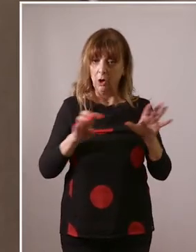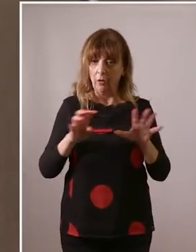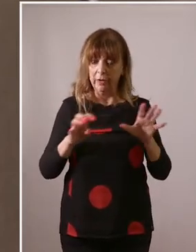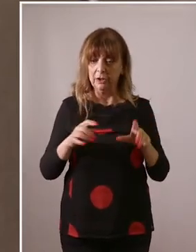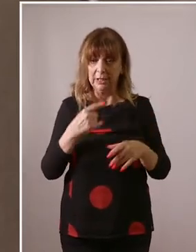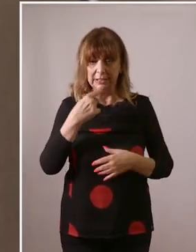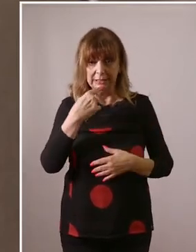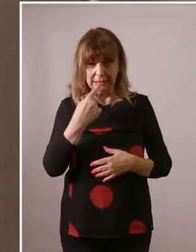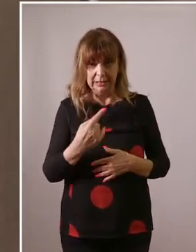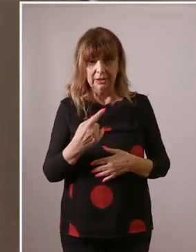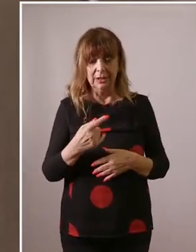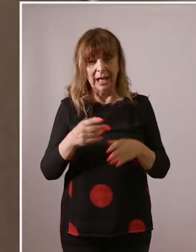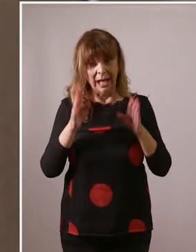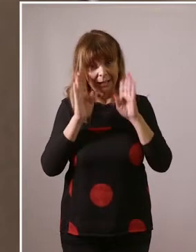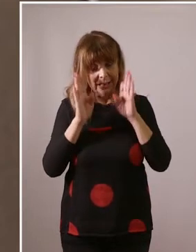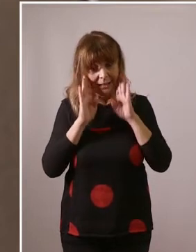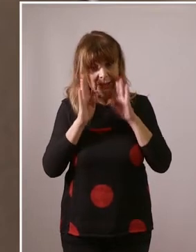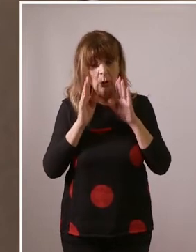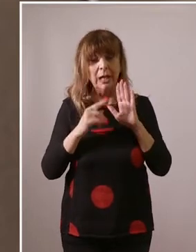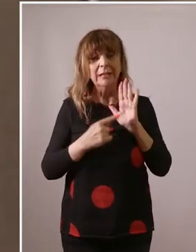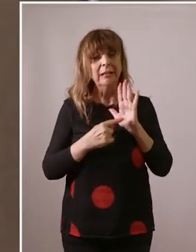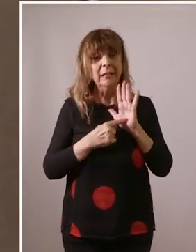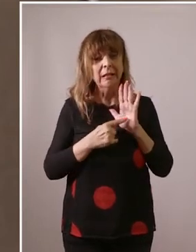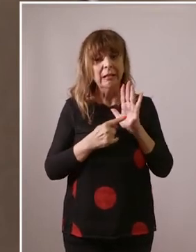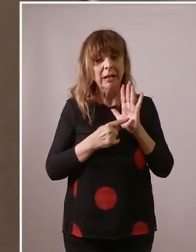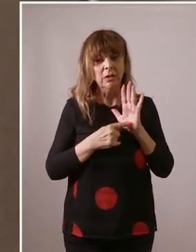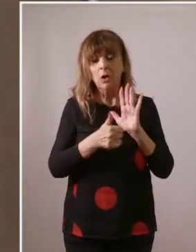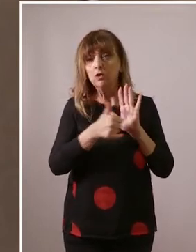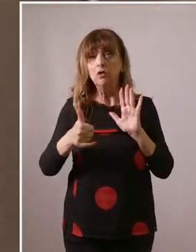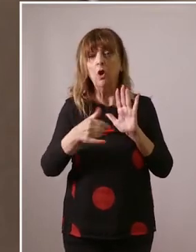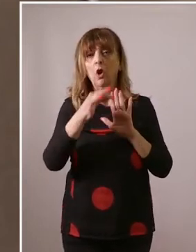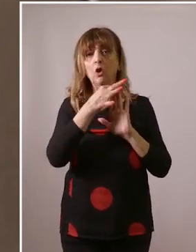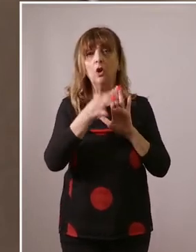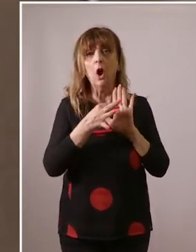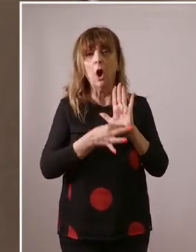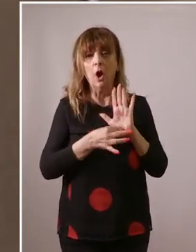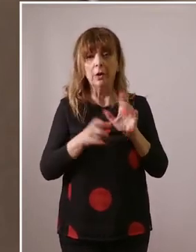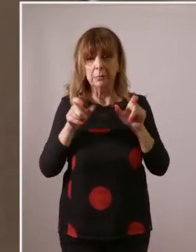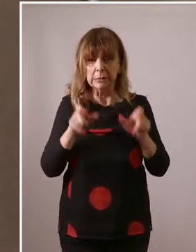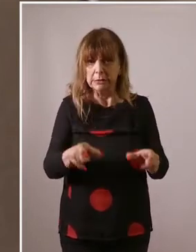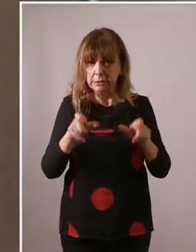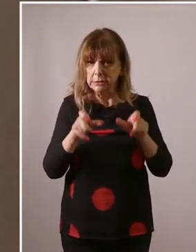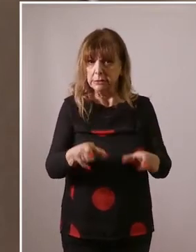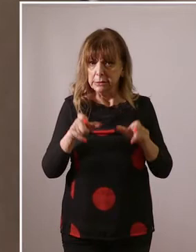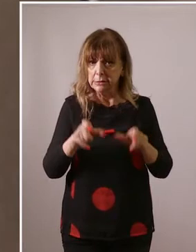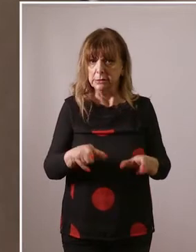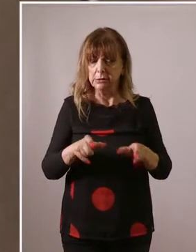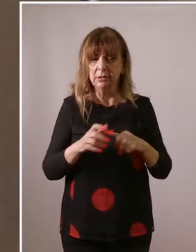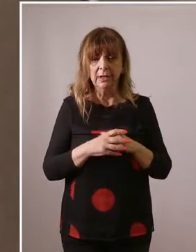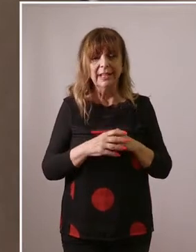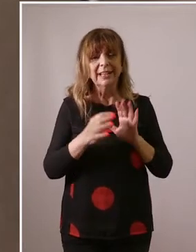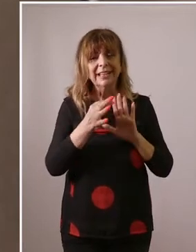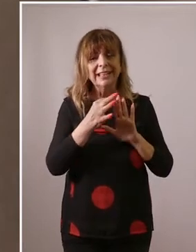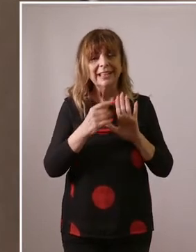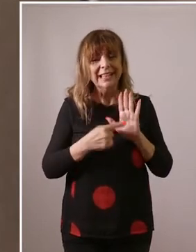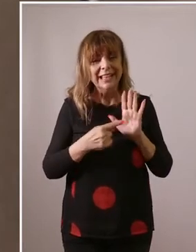dal cun dall'identificare il diritto solo con l'insieme di norme formalmente posti ufficialmente poste il diritto è